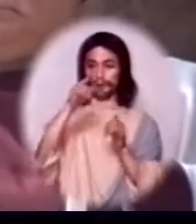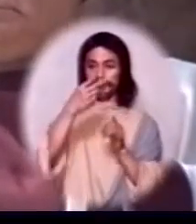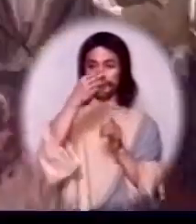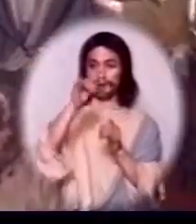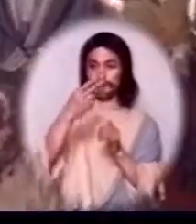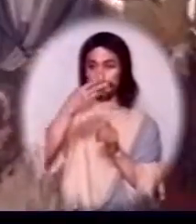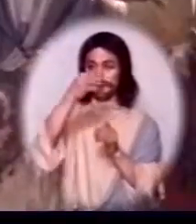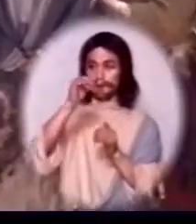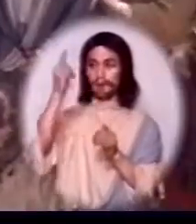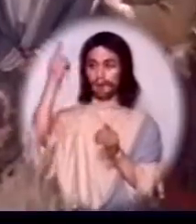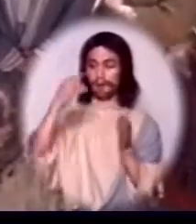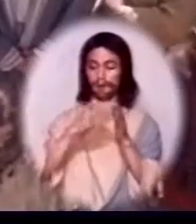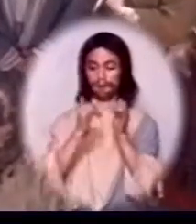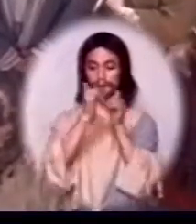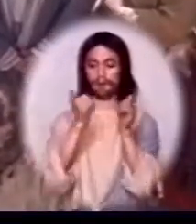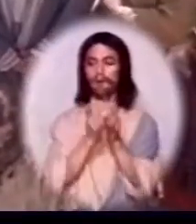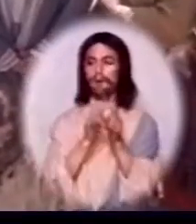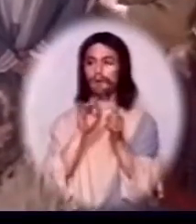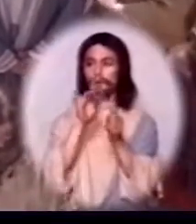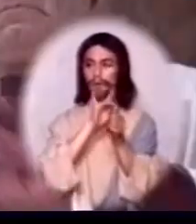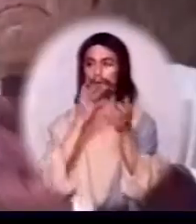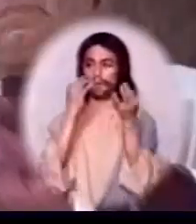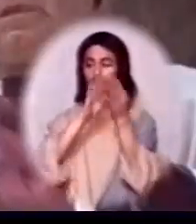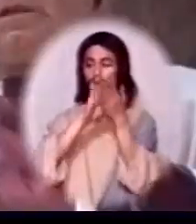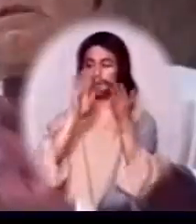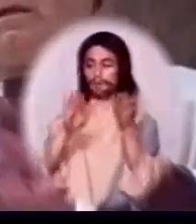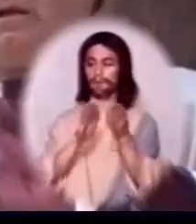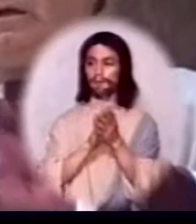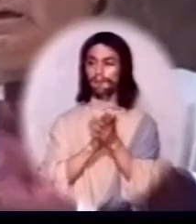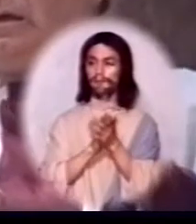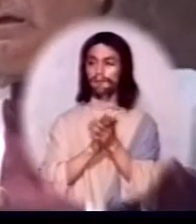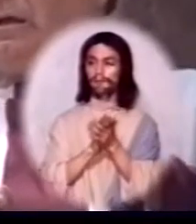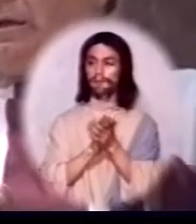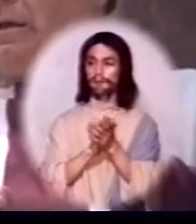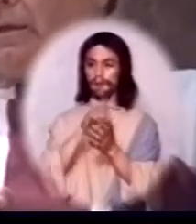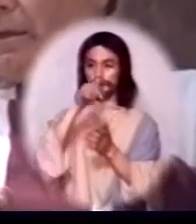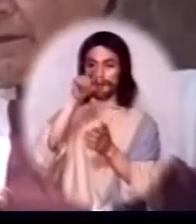이자가 갈릴리에서 여기까지 백성을 선동하고 있습니다.